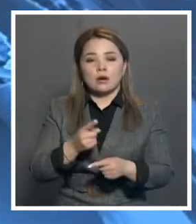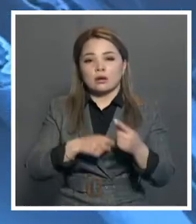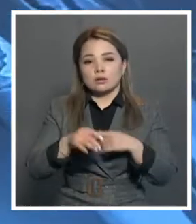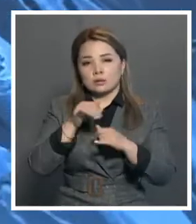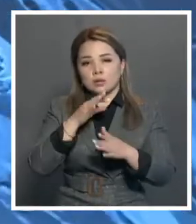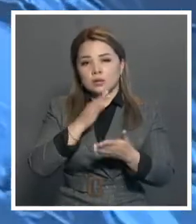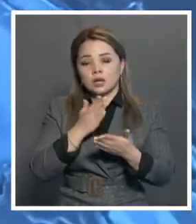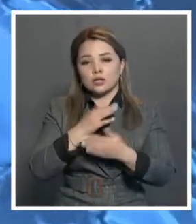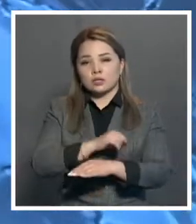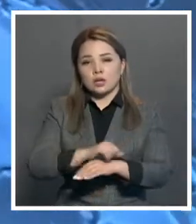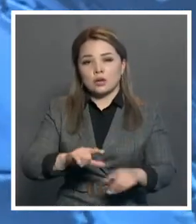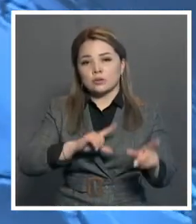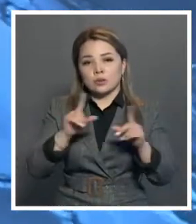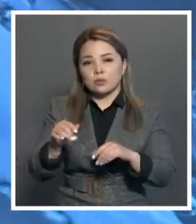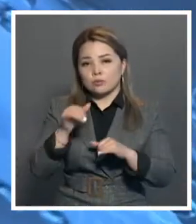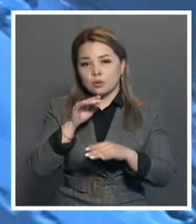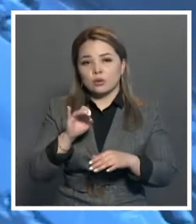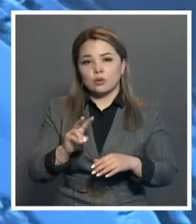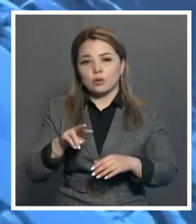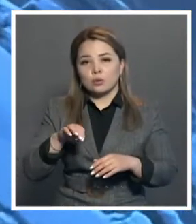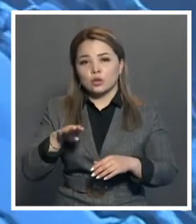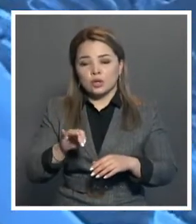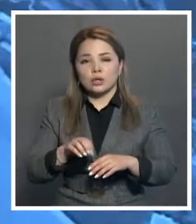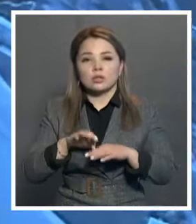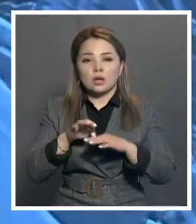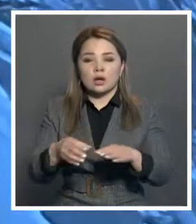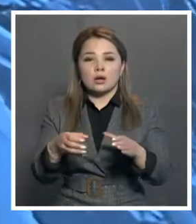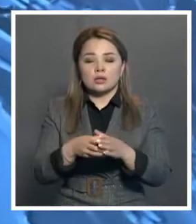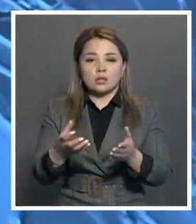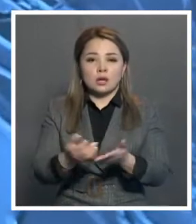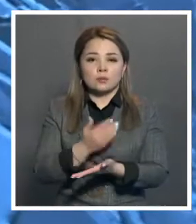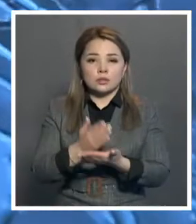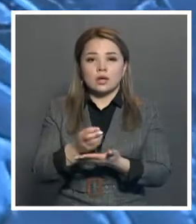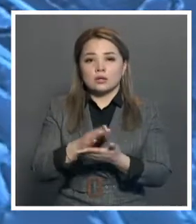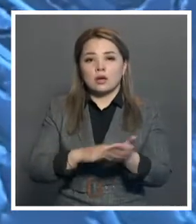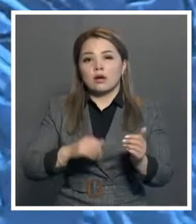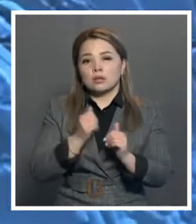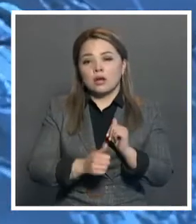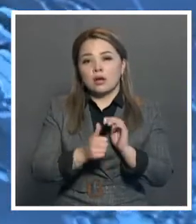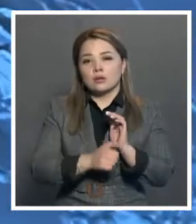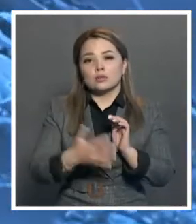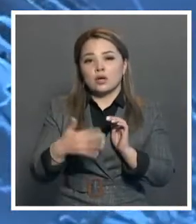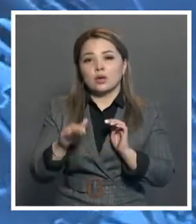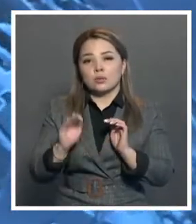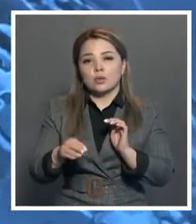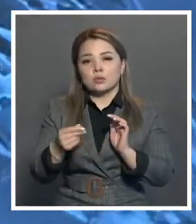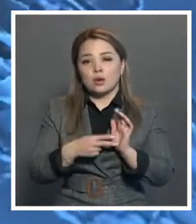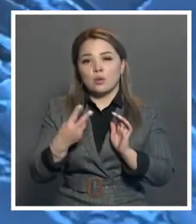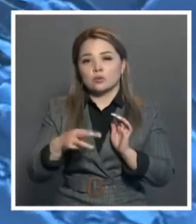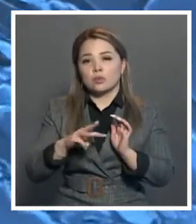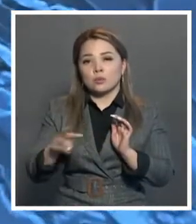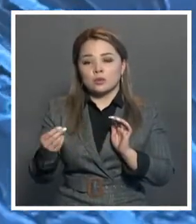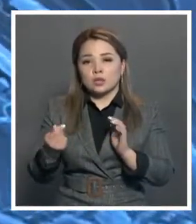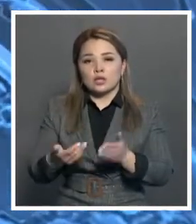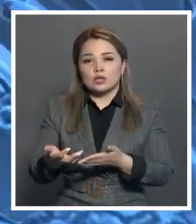қалған. Шекарадан өте алмай жүргенде Үрімжіге дейін жеткіземіз деген компания табылған. Әрқайсысы 650000-нан 30 миллионға жуық